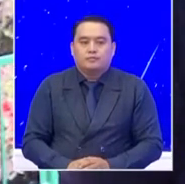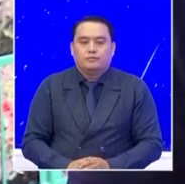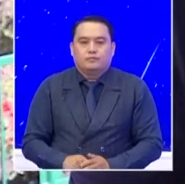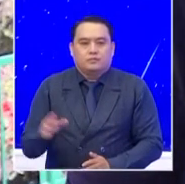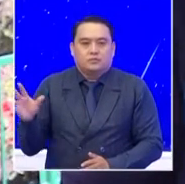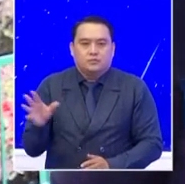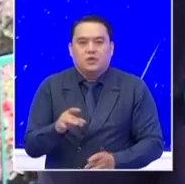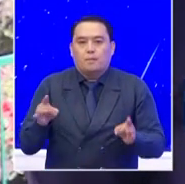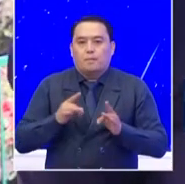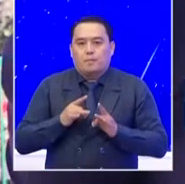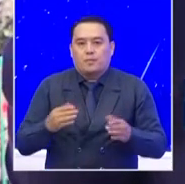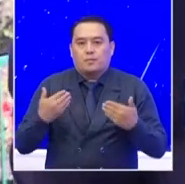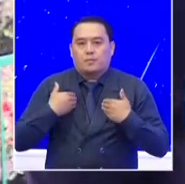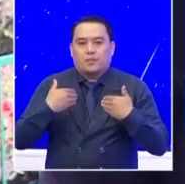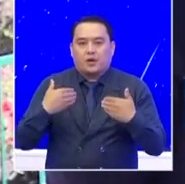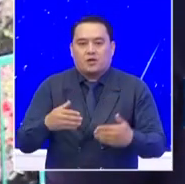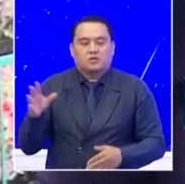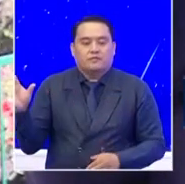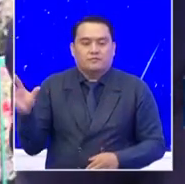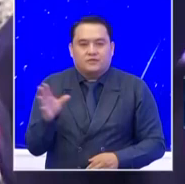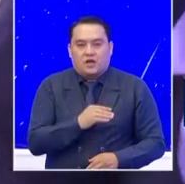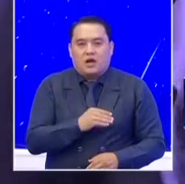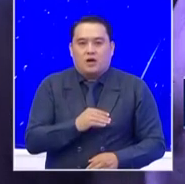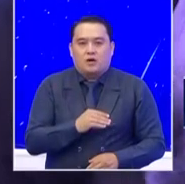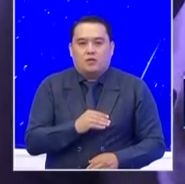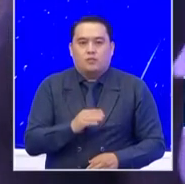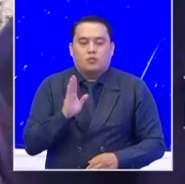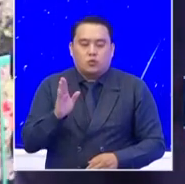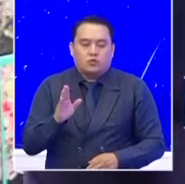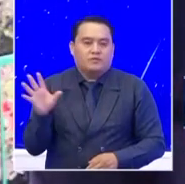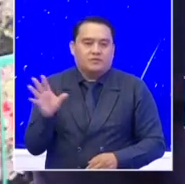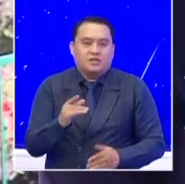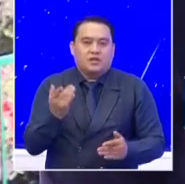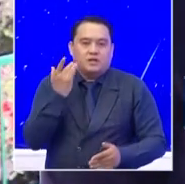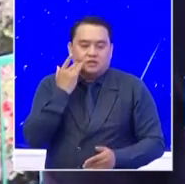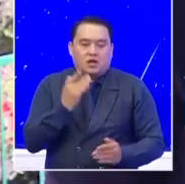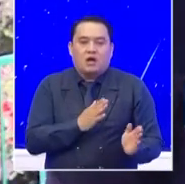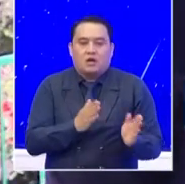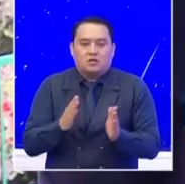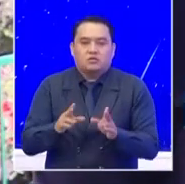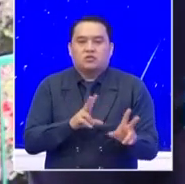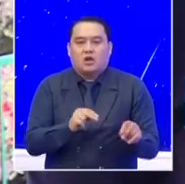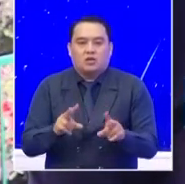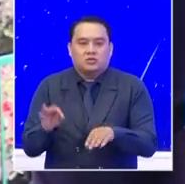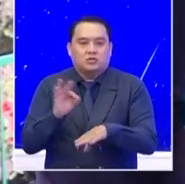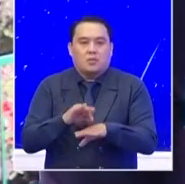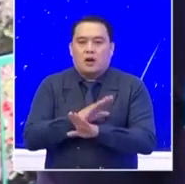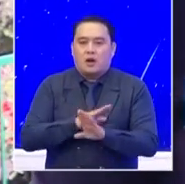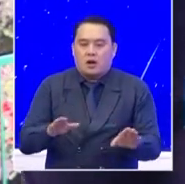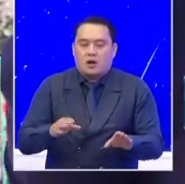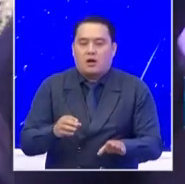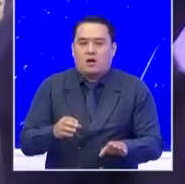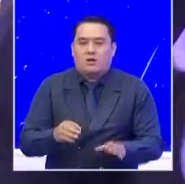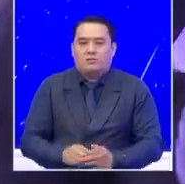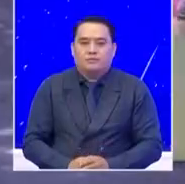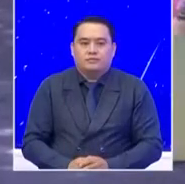на этом свете! Поздравляю всех! Пускай будут счастливы все дети, никогда чтоб не болели, все хорошо, чтоб